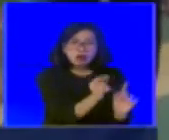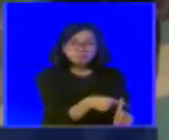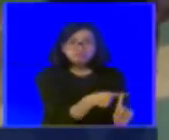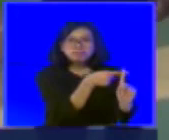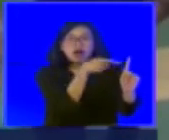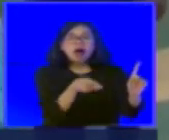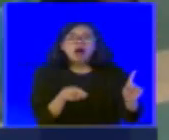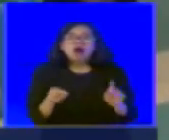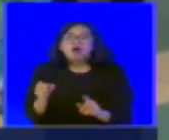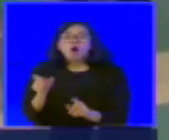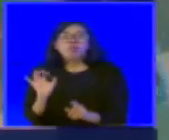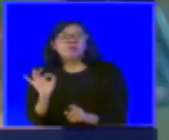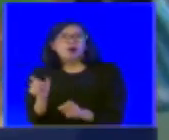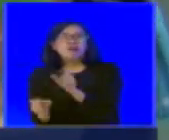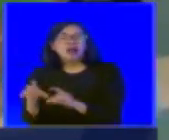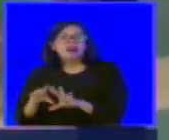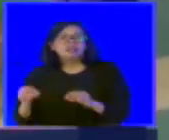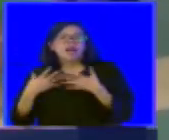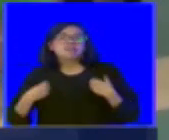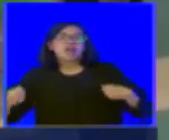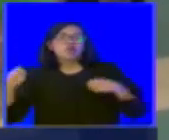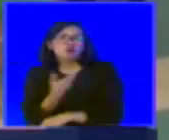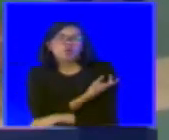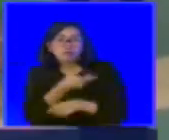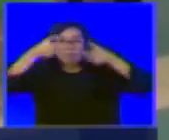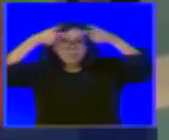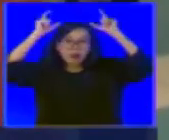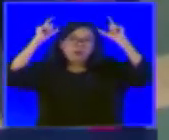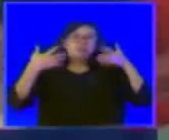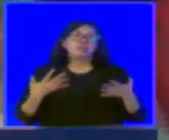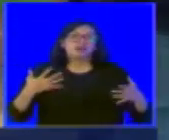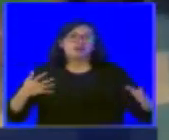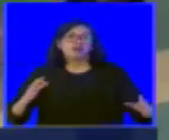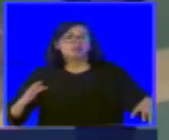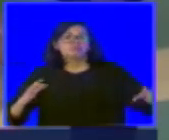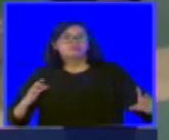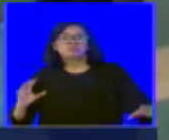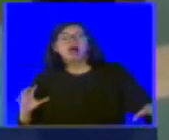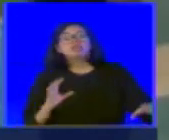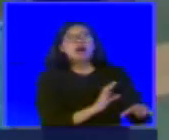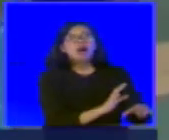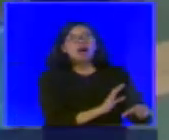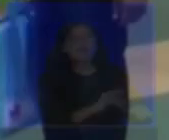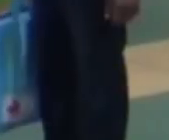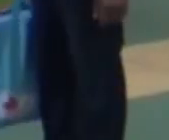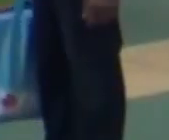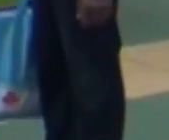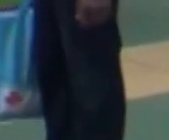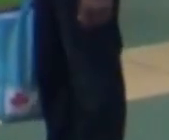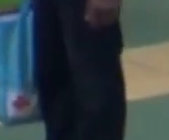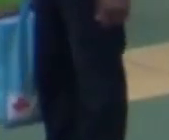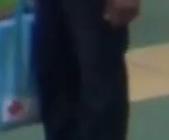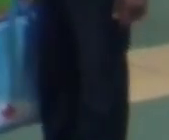masuk ke ruangan itu, kayak dokter misalnya masuk ke ruangan A, mereka harus buka kopernya, selesai, kemudian masuk ke ruangan B, dia harus